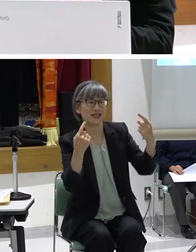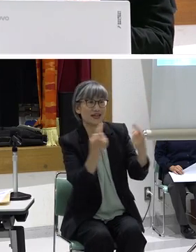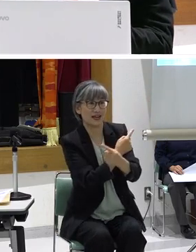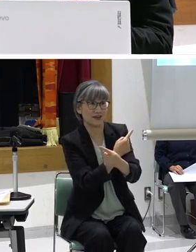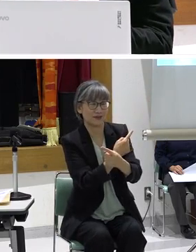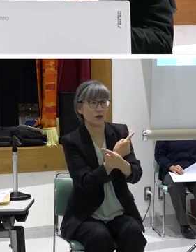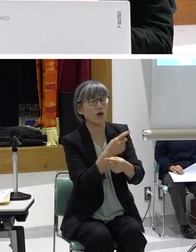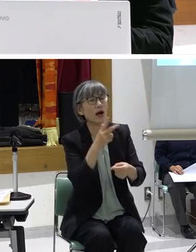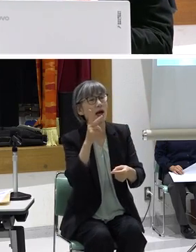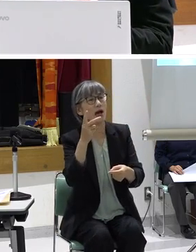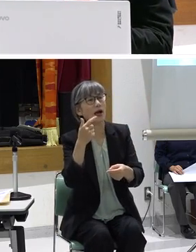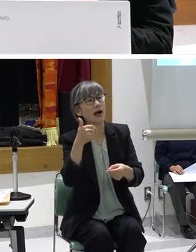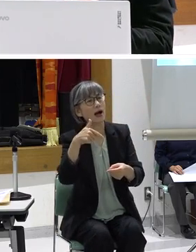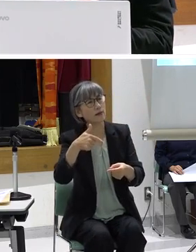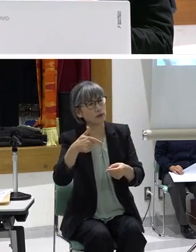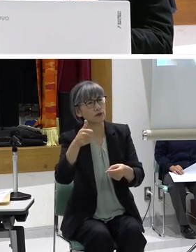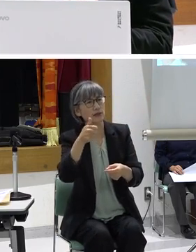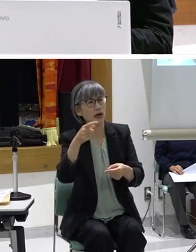作りなさいとか。